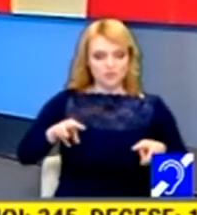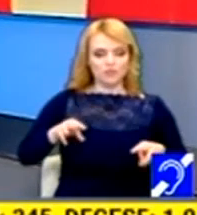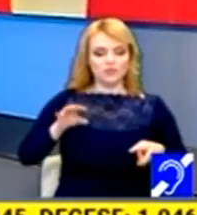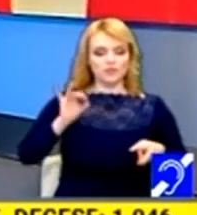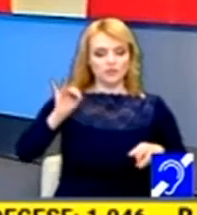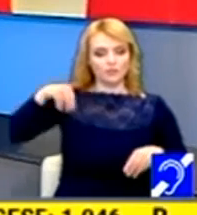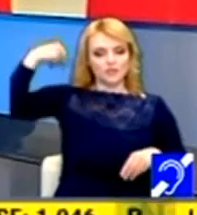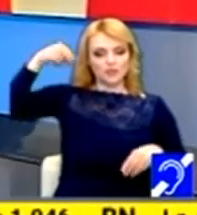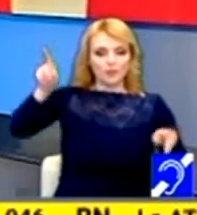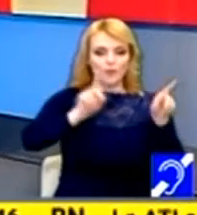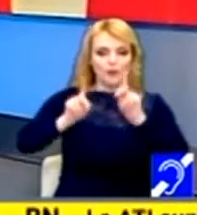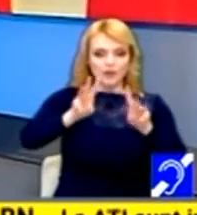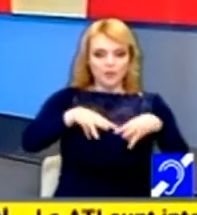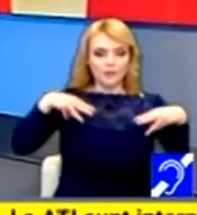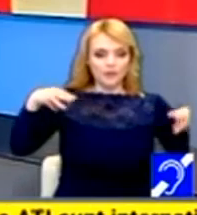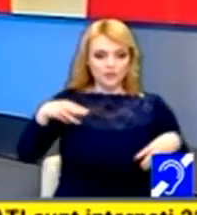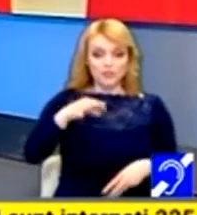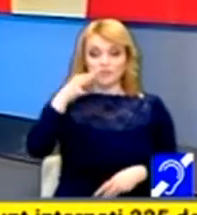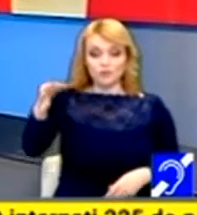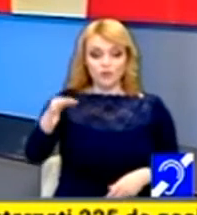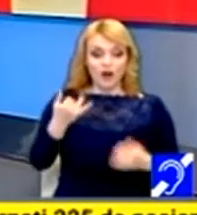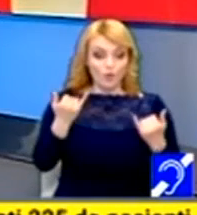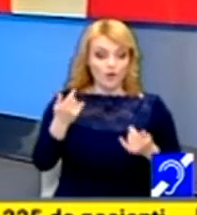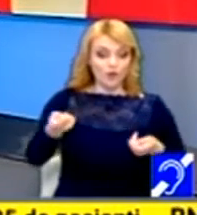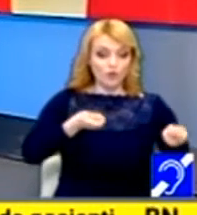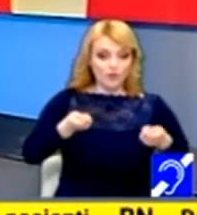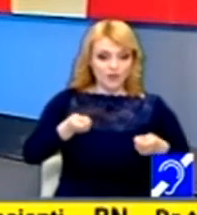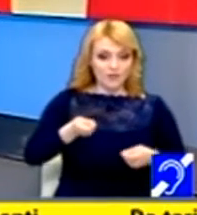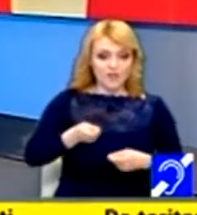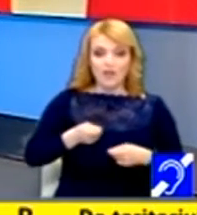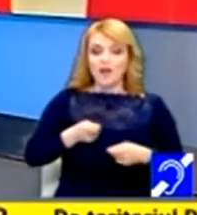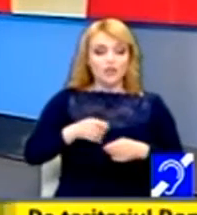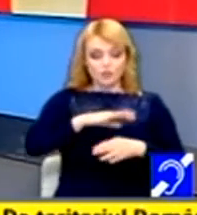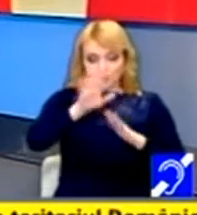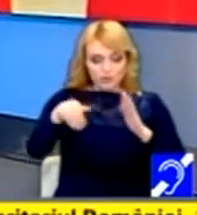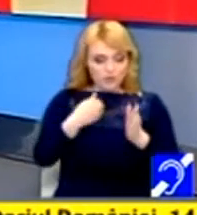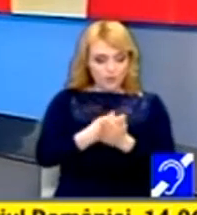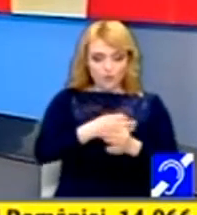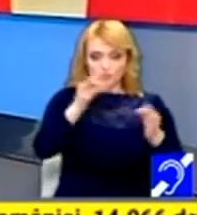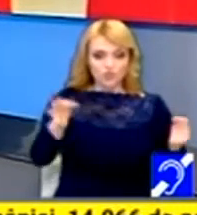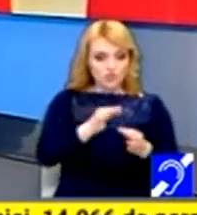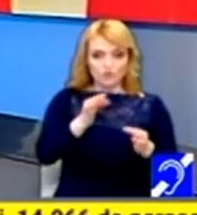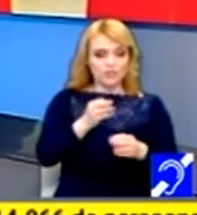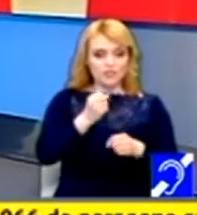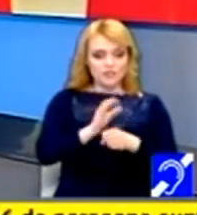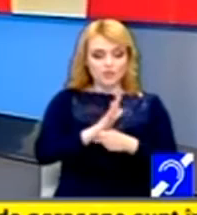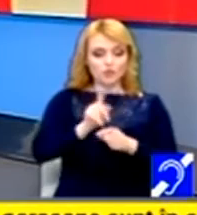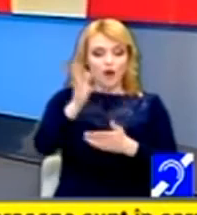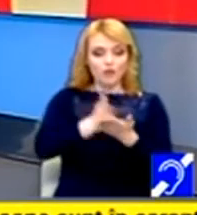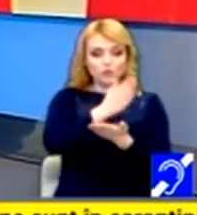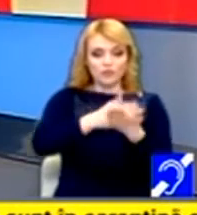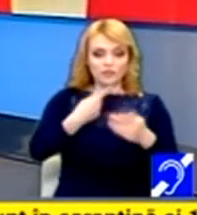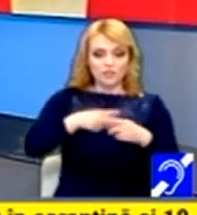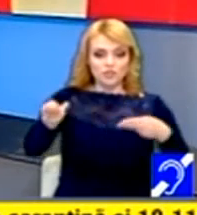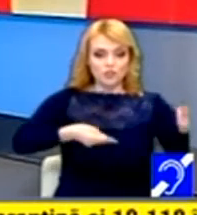a investigat legalitatea concesionării, spune că actuala guvernare nu a venit cu nicio acțiune concretă de anulare a acestui contract,